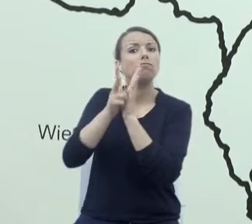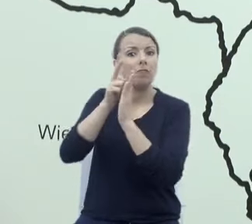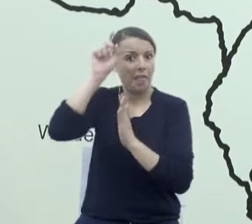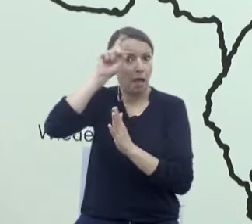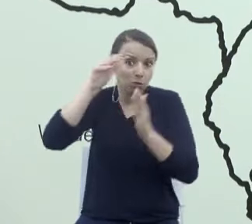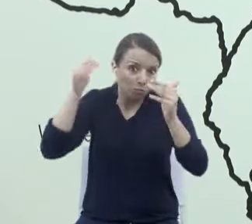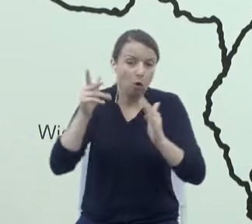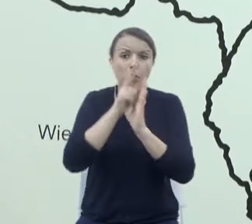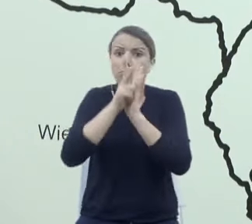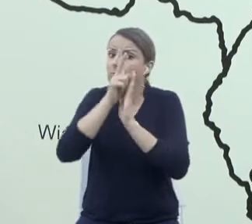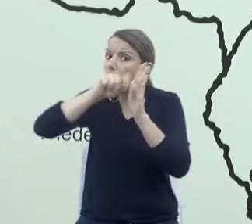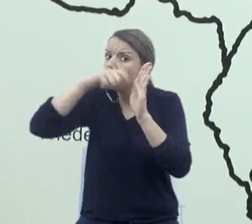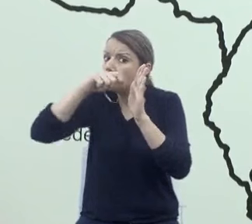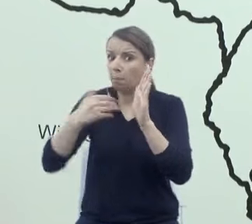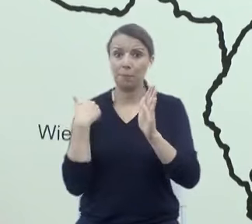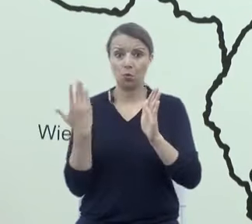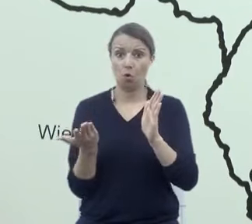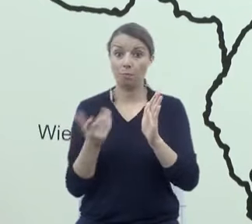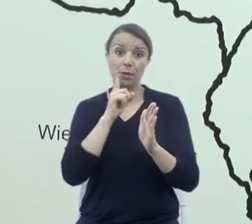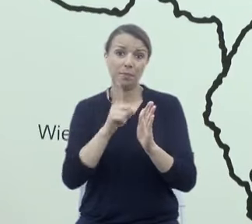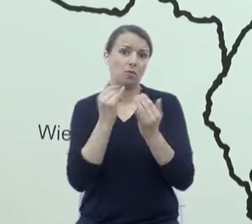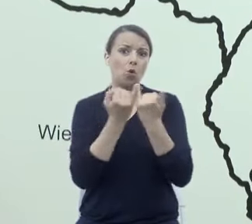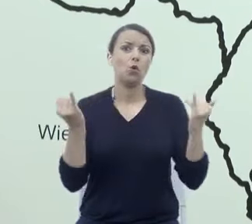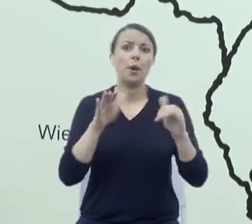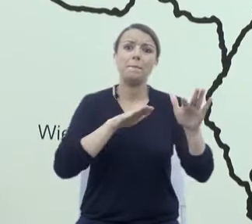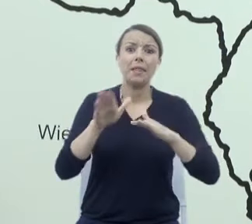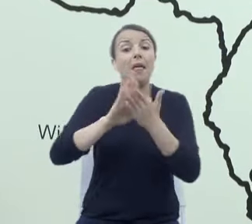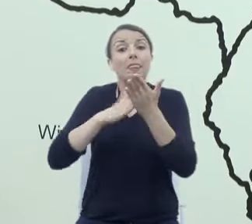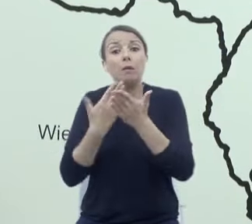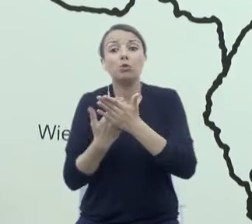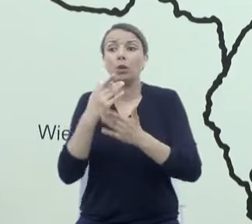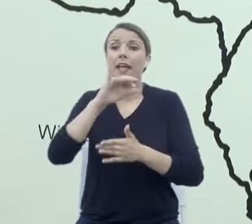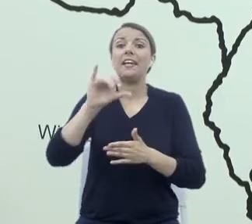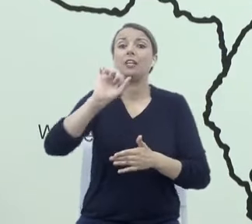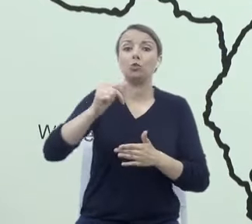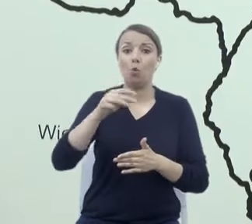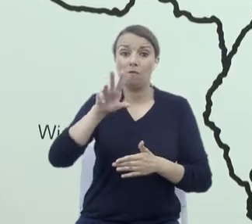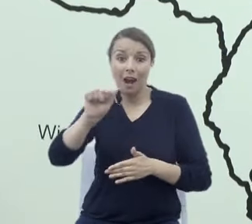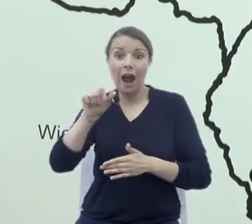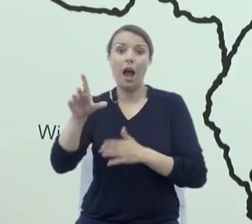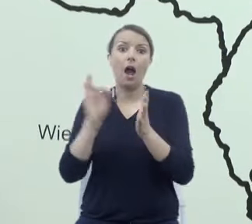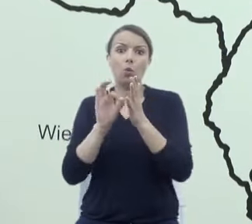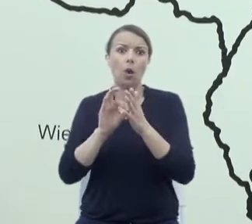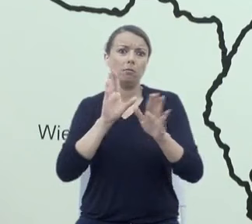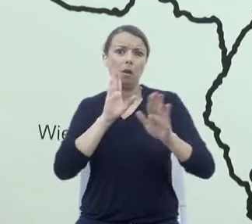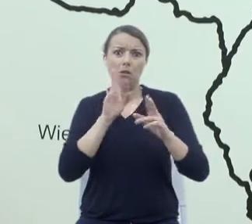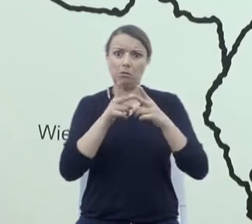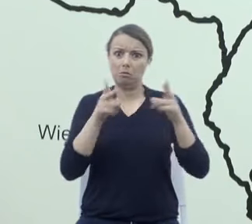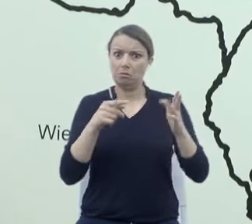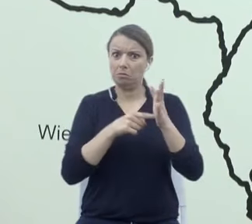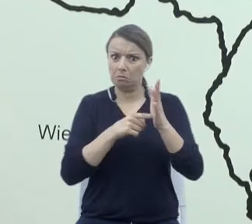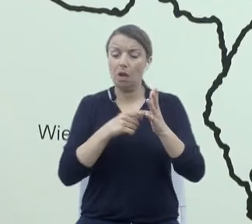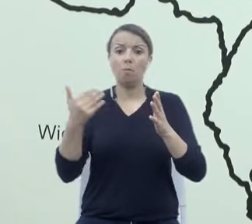jakichś miejscowościach, w Jasionówce z takiego pogromu w tym samym czasie zachowała się seria chyba 8